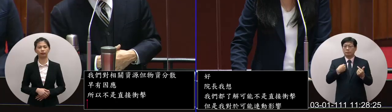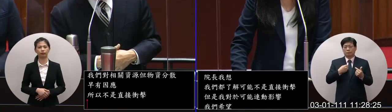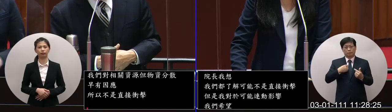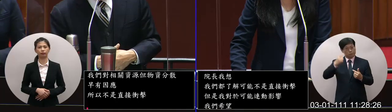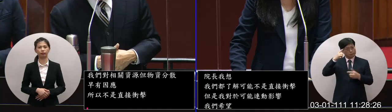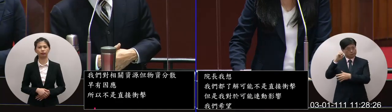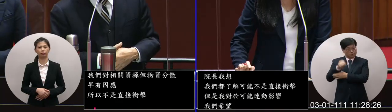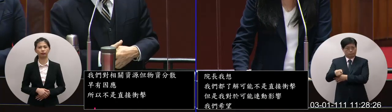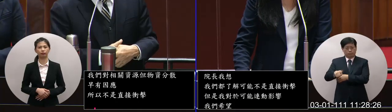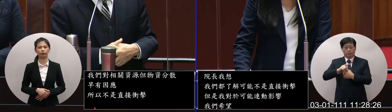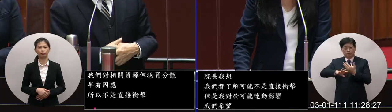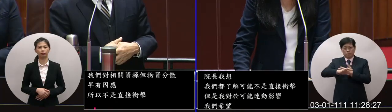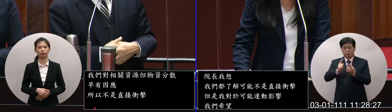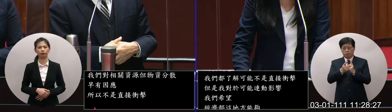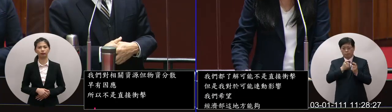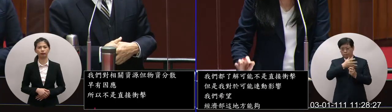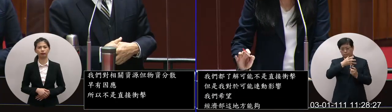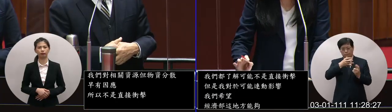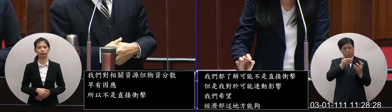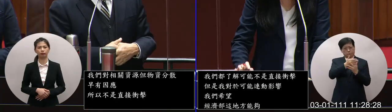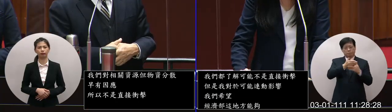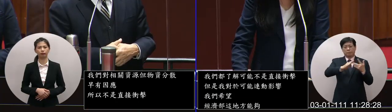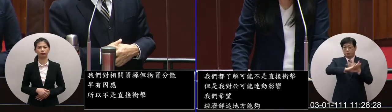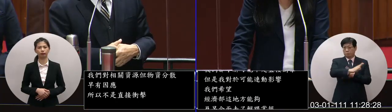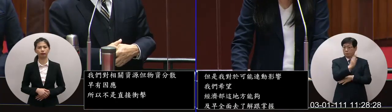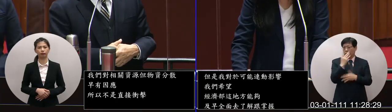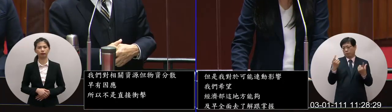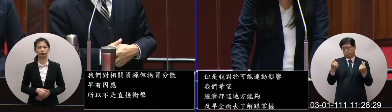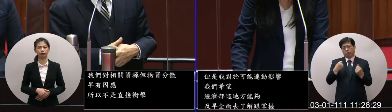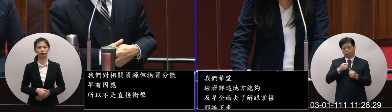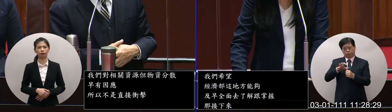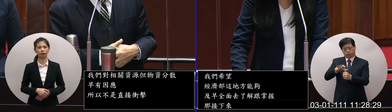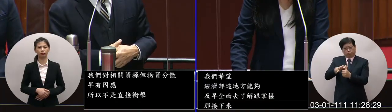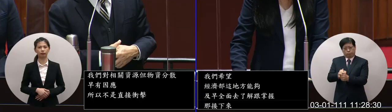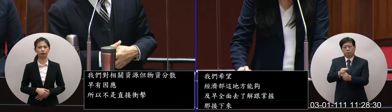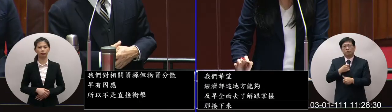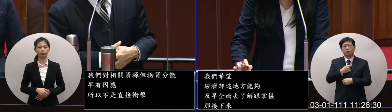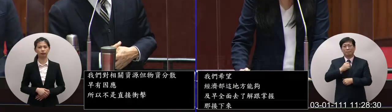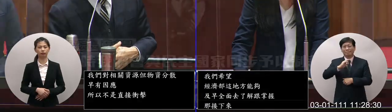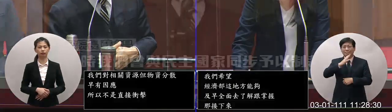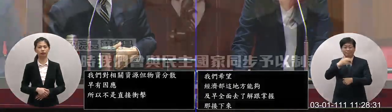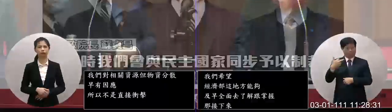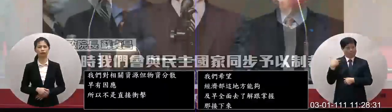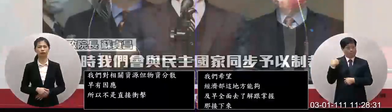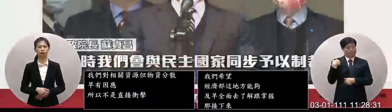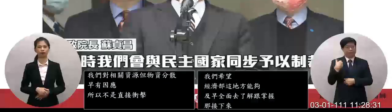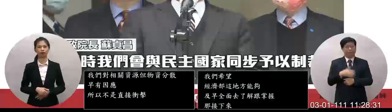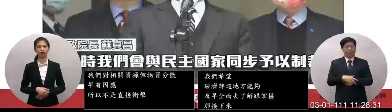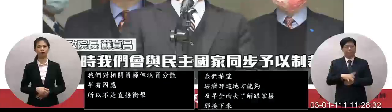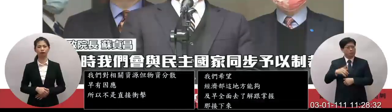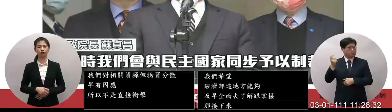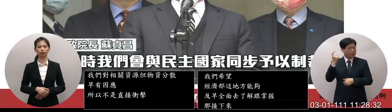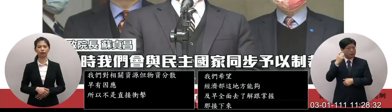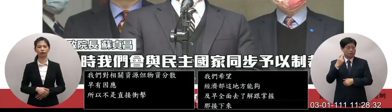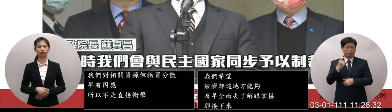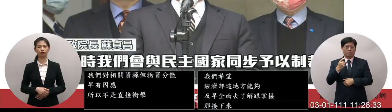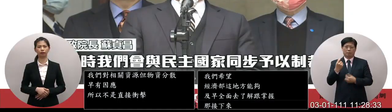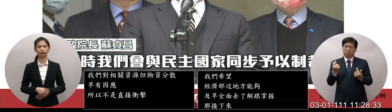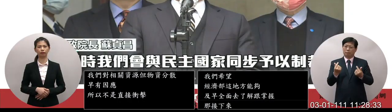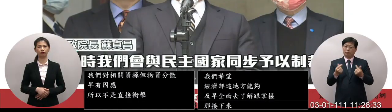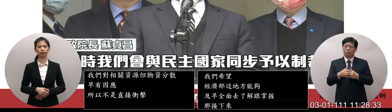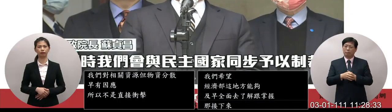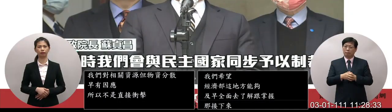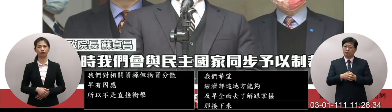暴力入侵其他民主国家的这种行为要进行制裁。那但是呢，我们在上个礼拜哦，我们有听到啊哈，我们